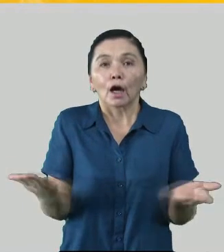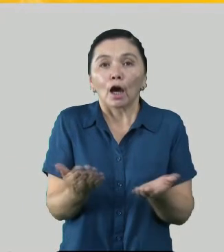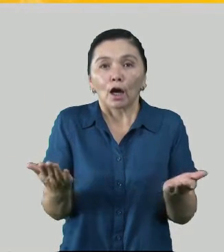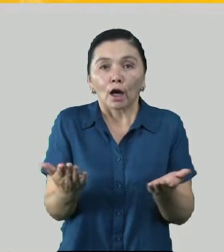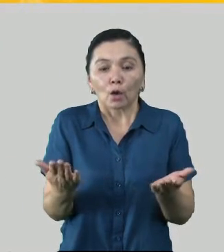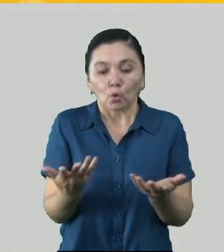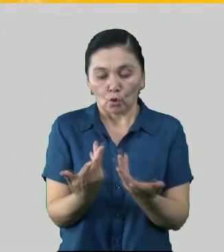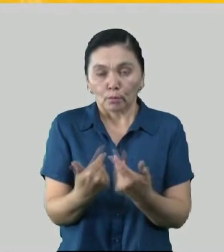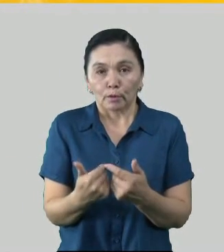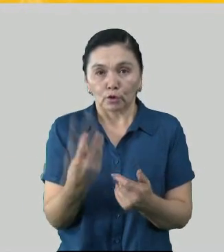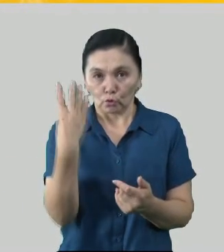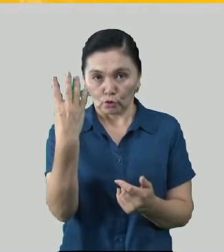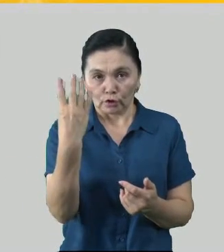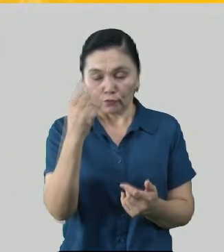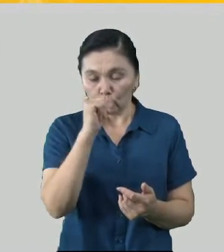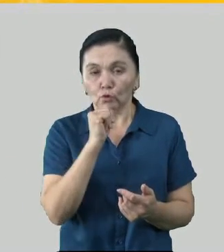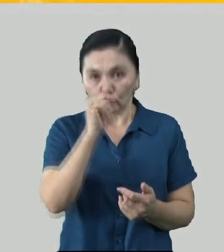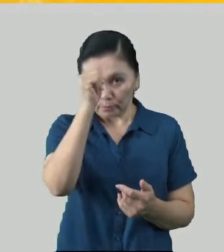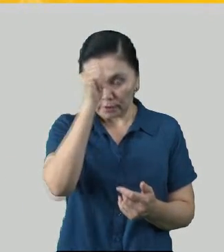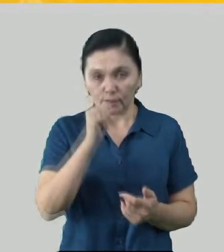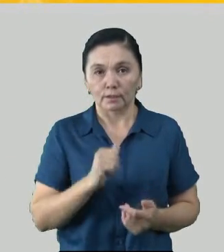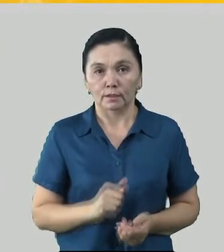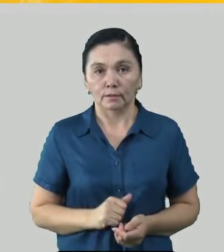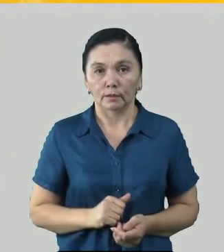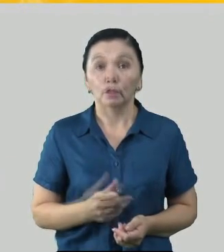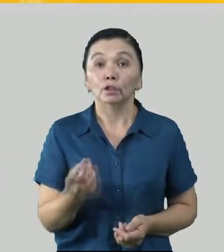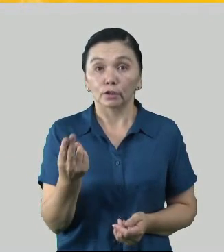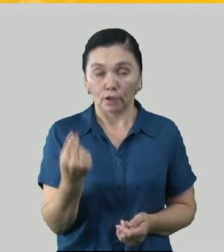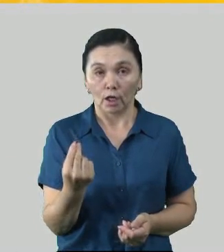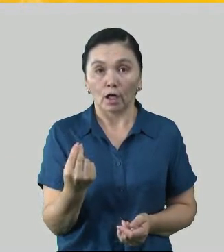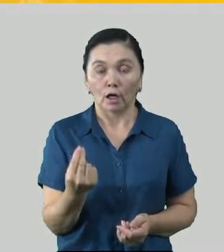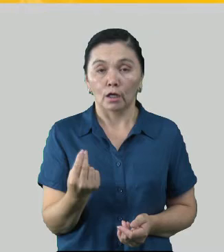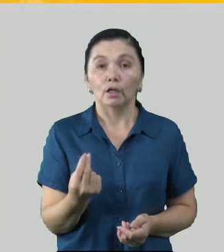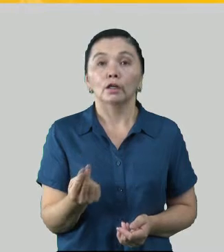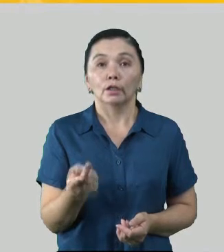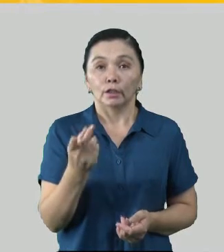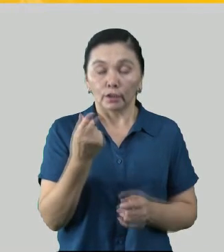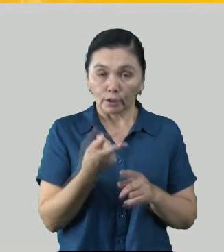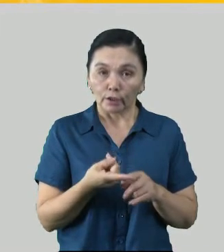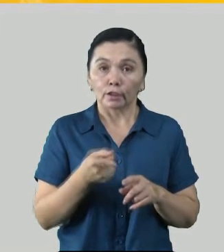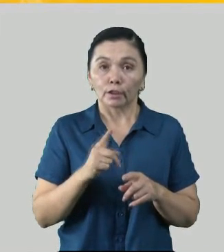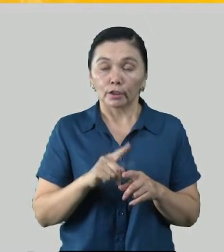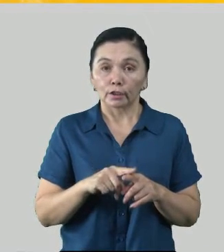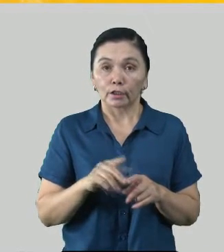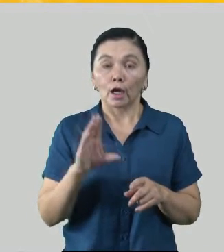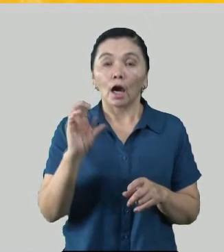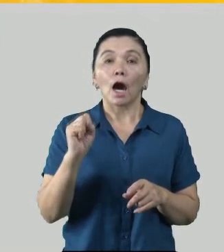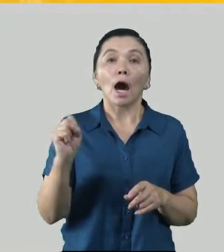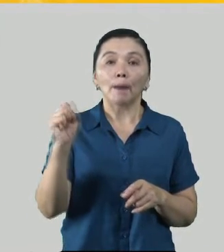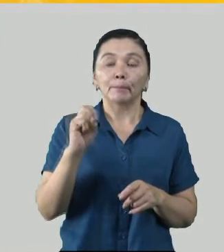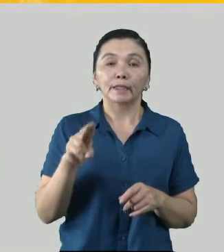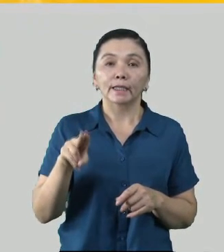по счету четвертый месяц? Да, конечно, это апрель.